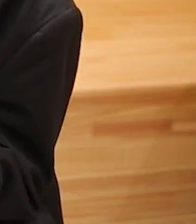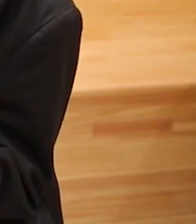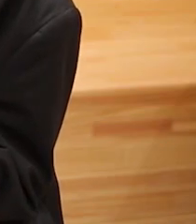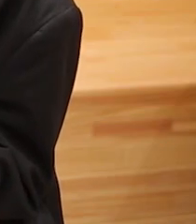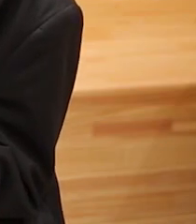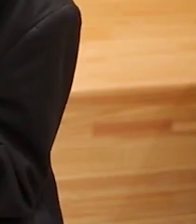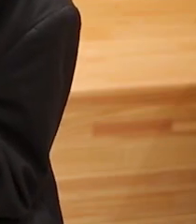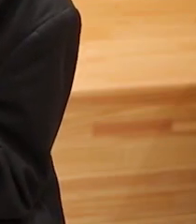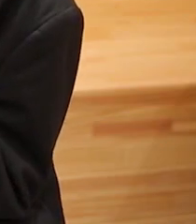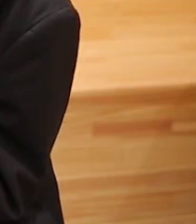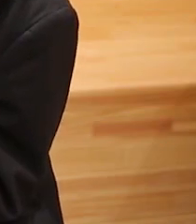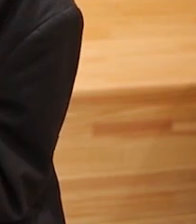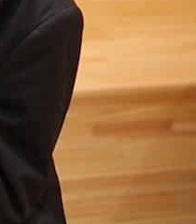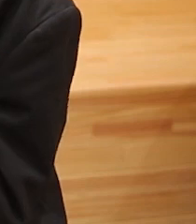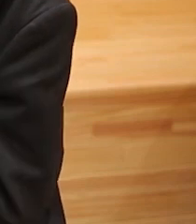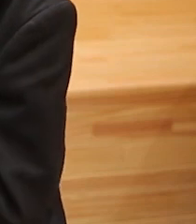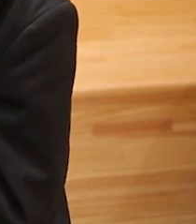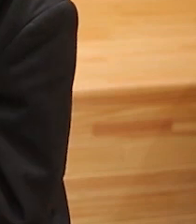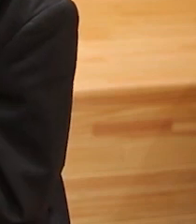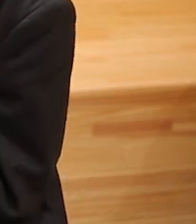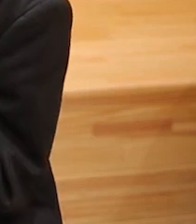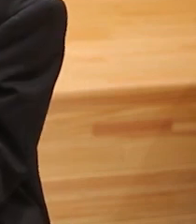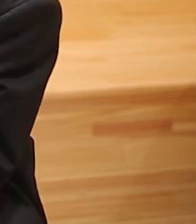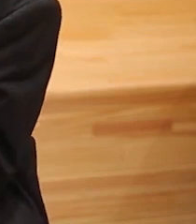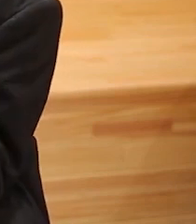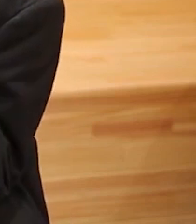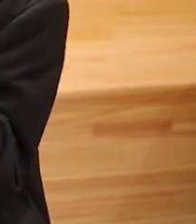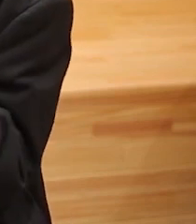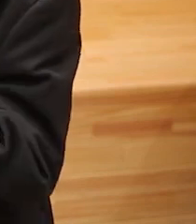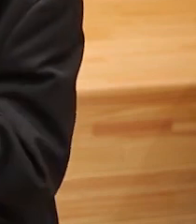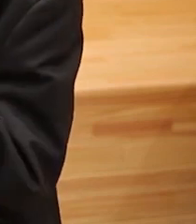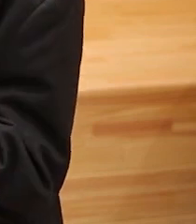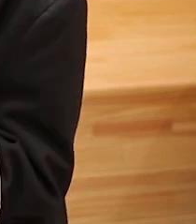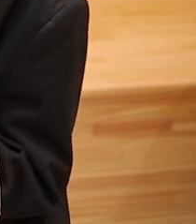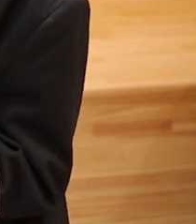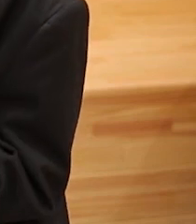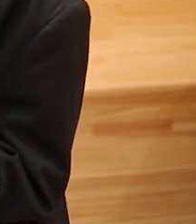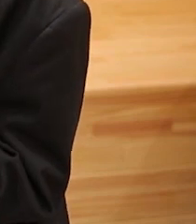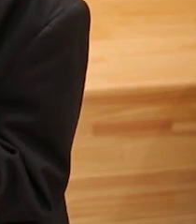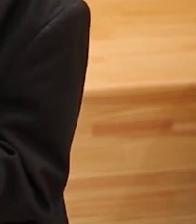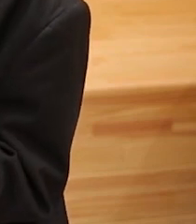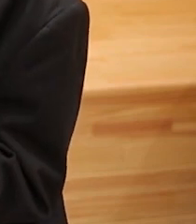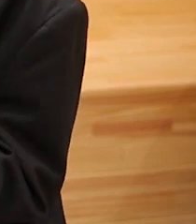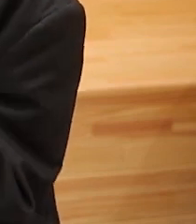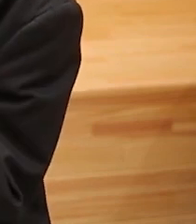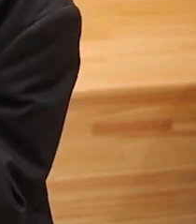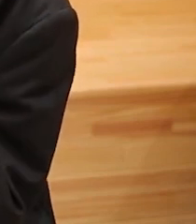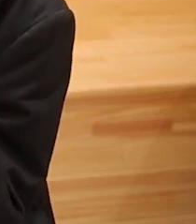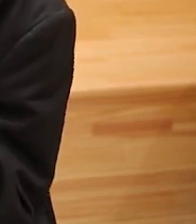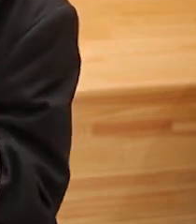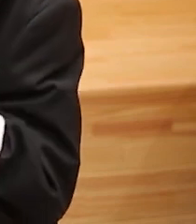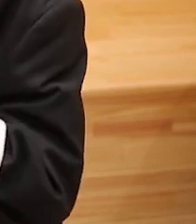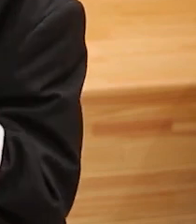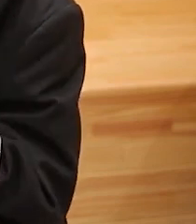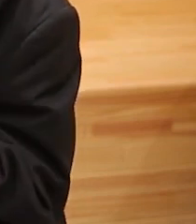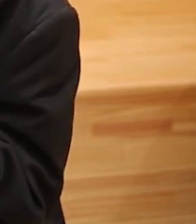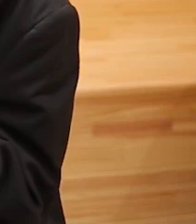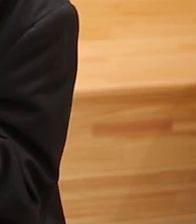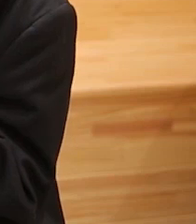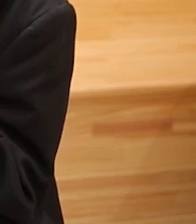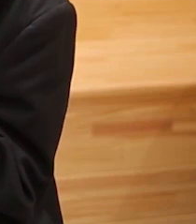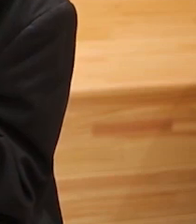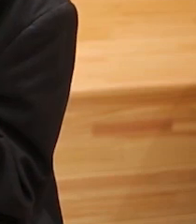청각장애인이 수어로 바라는 공무원의 모습을 설명하고 있다. 정말 크게 바라는 것은 아니고 영어를 기본으로